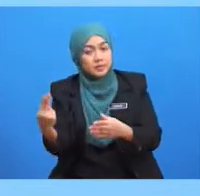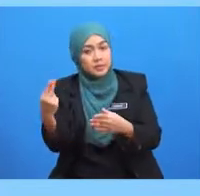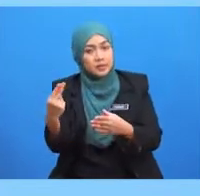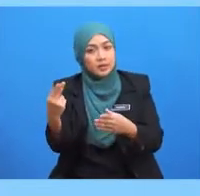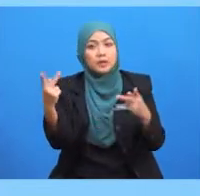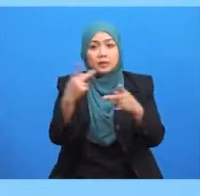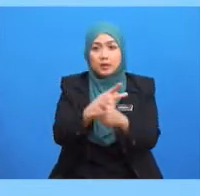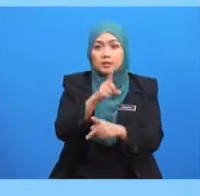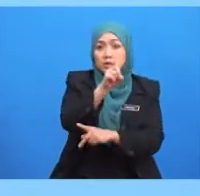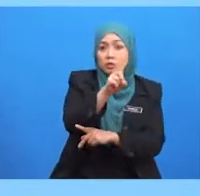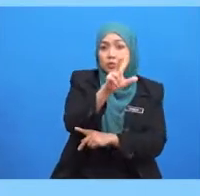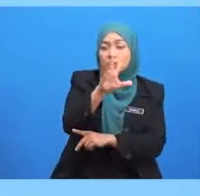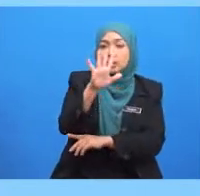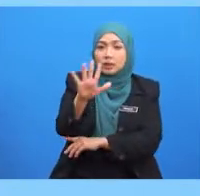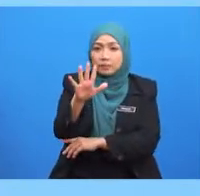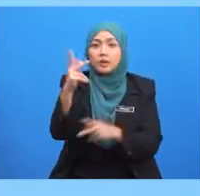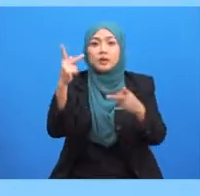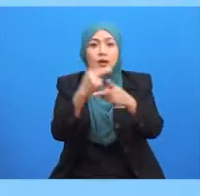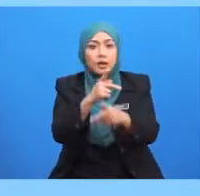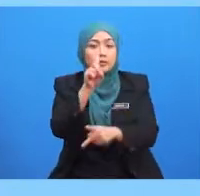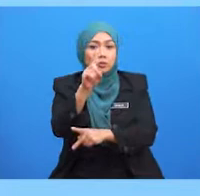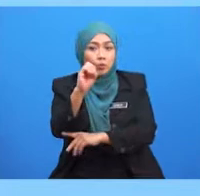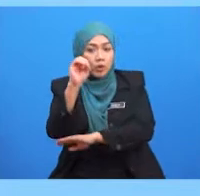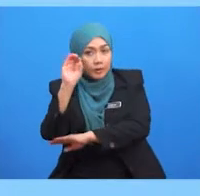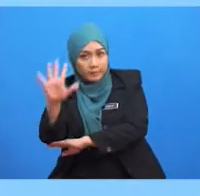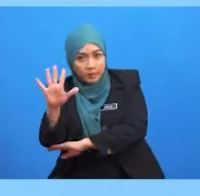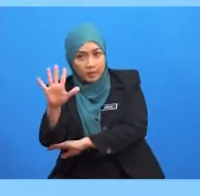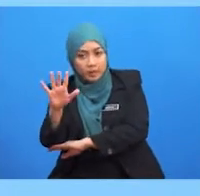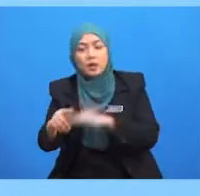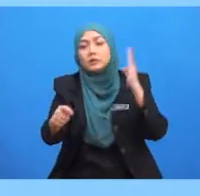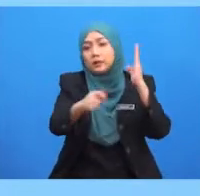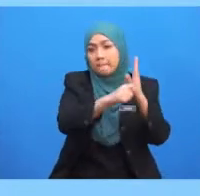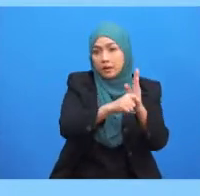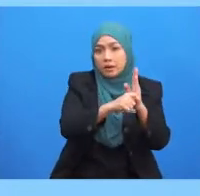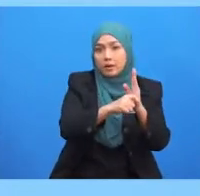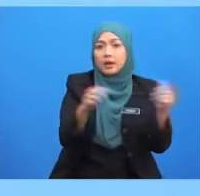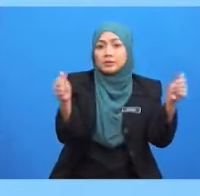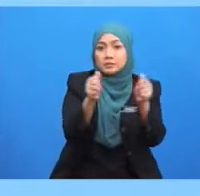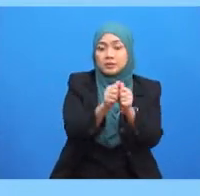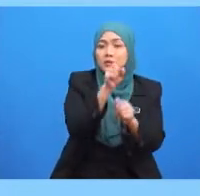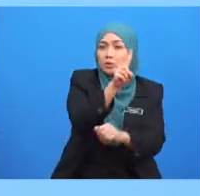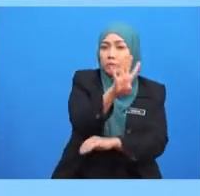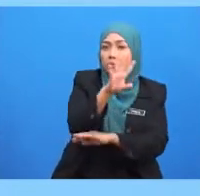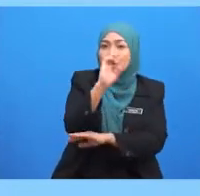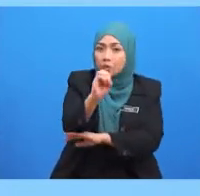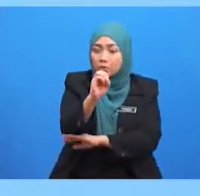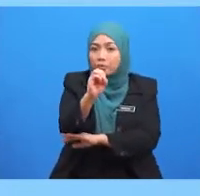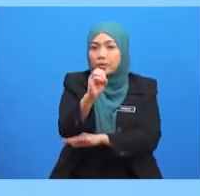darab 135 darab 105 ditambah dengan